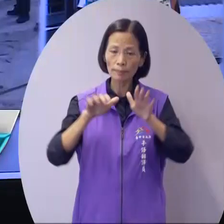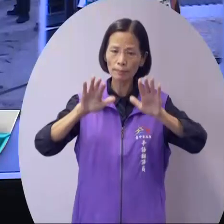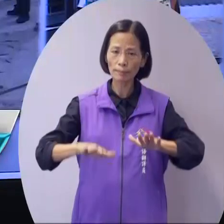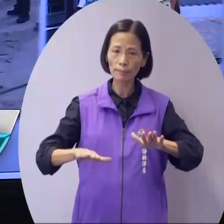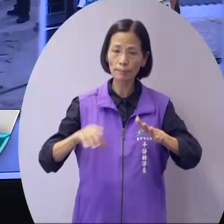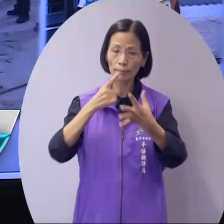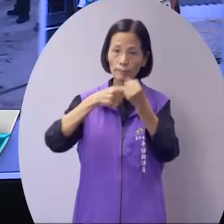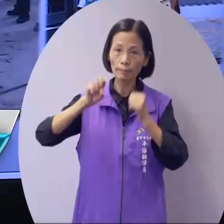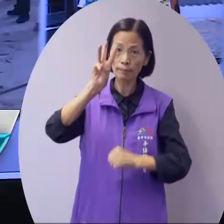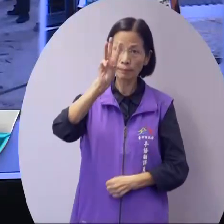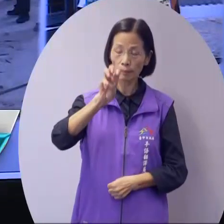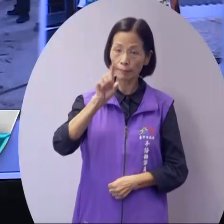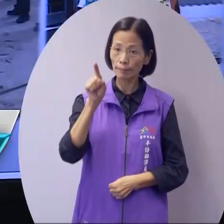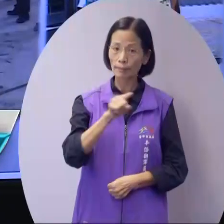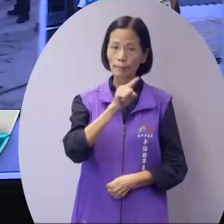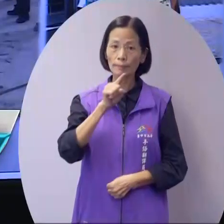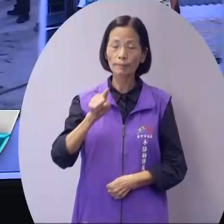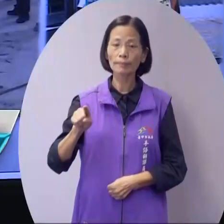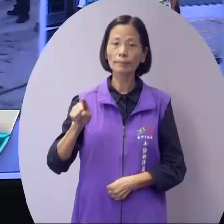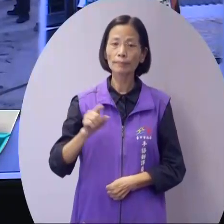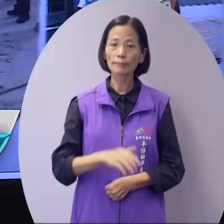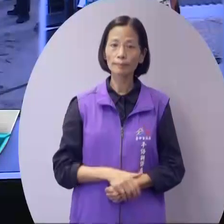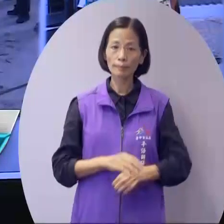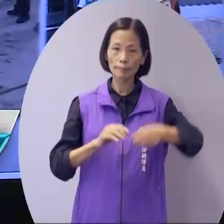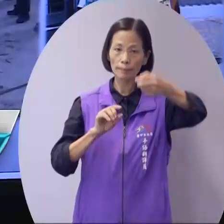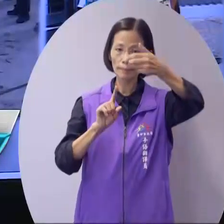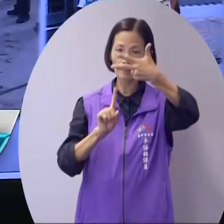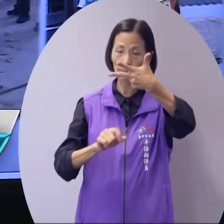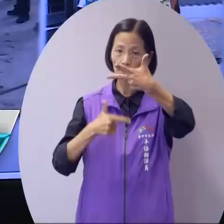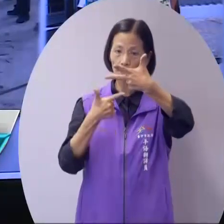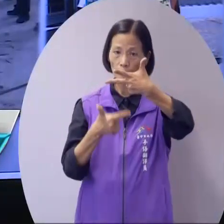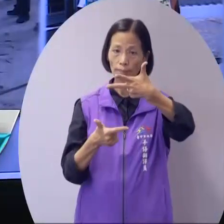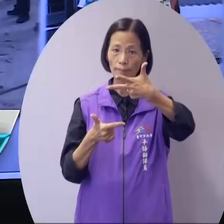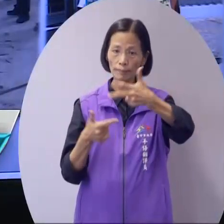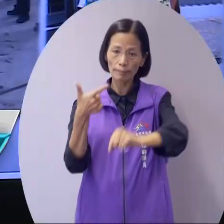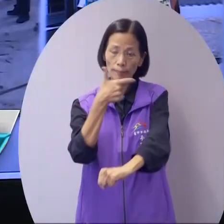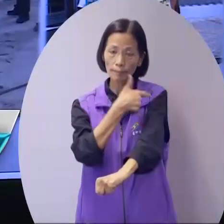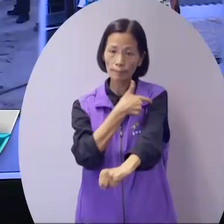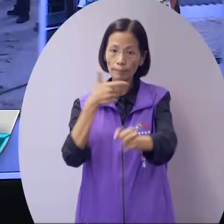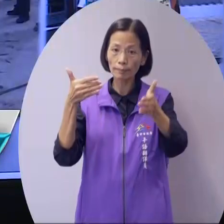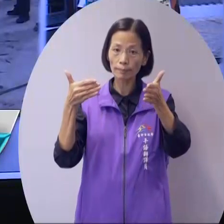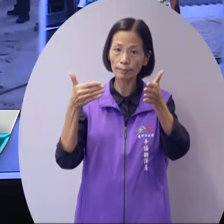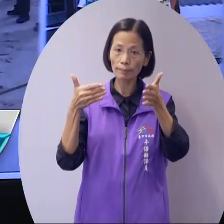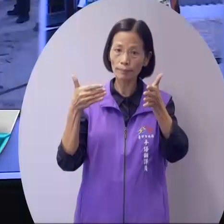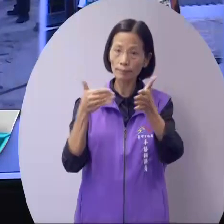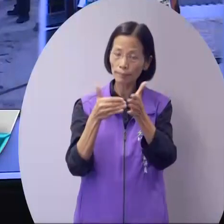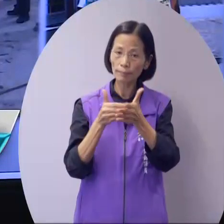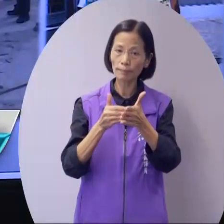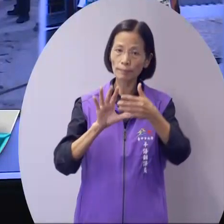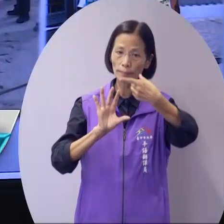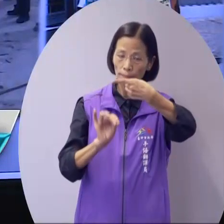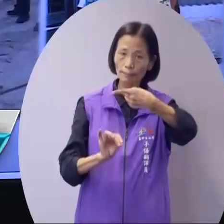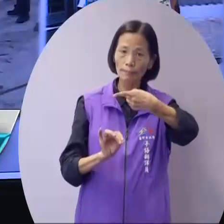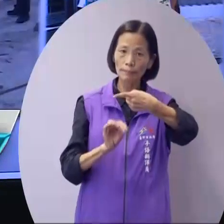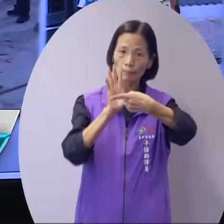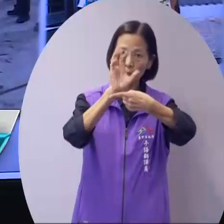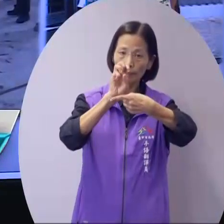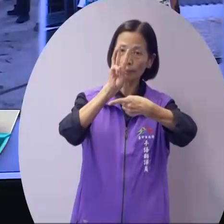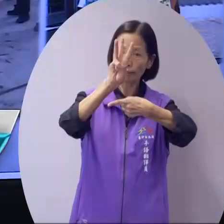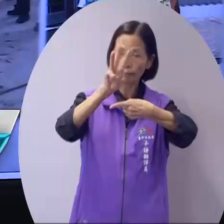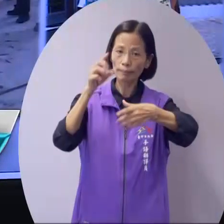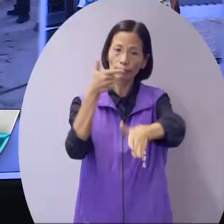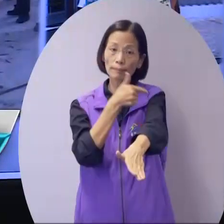有三十位，将7月16号就完成接种28人，那接种率是